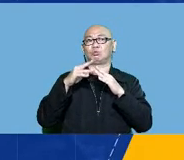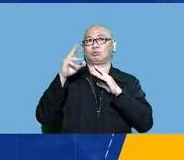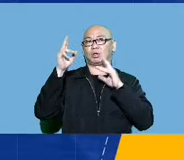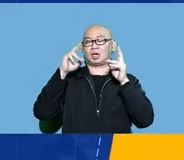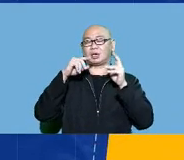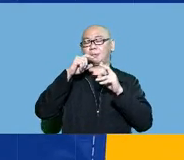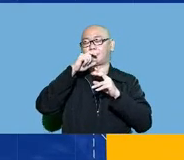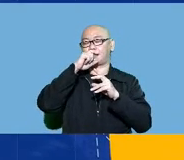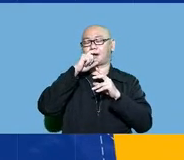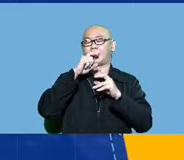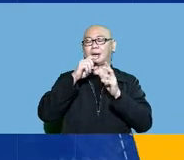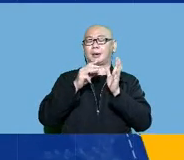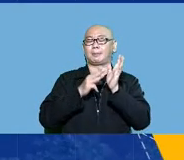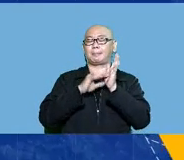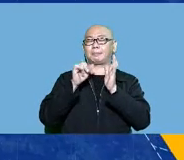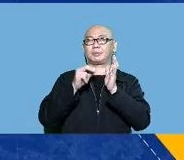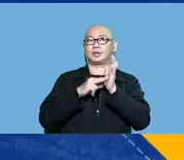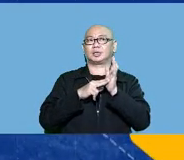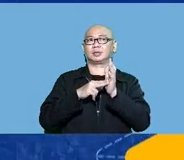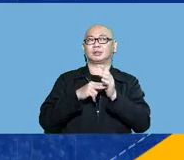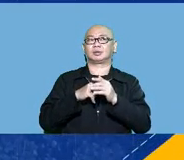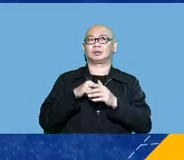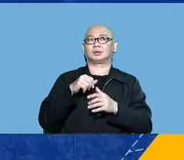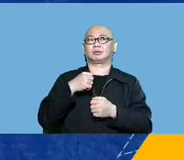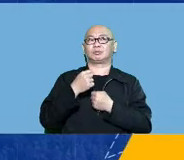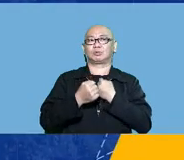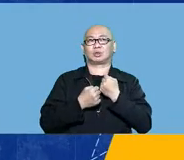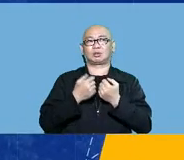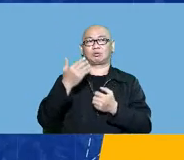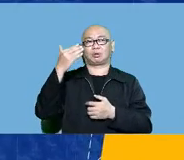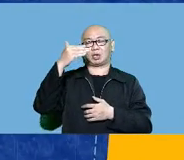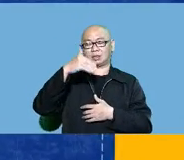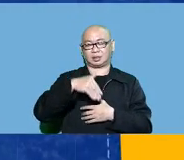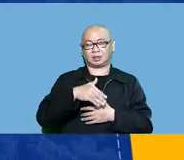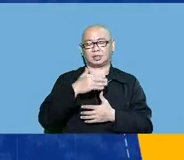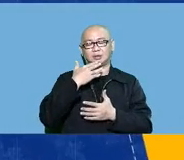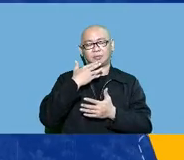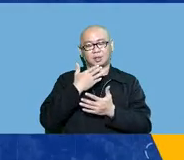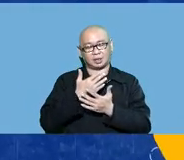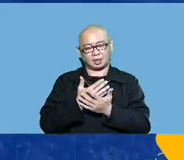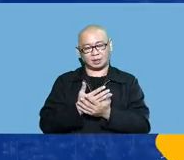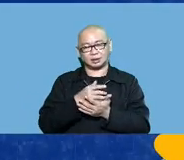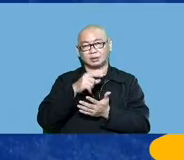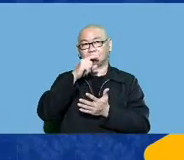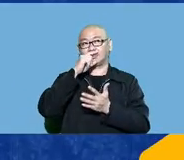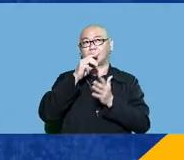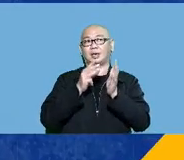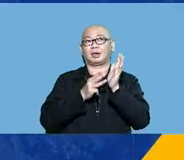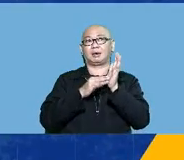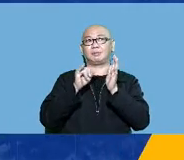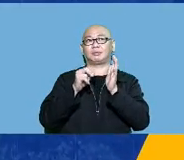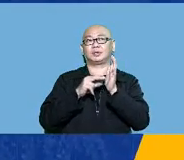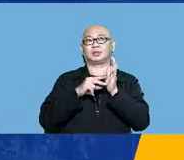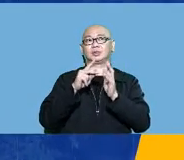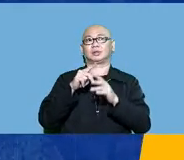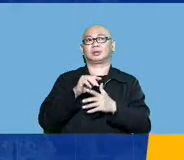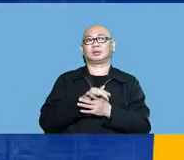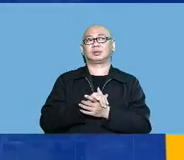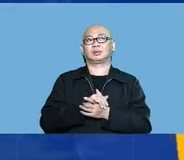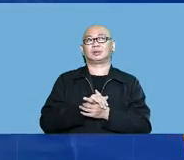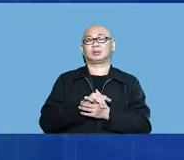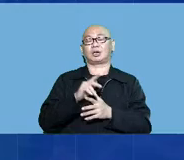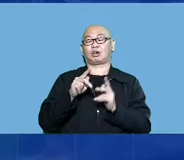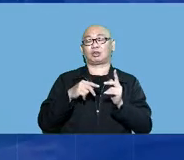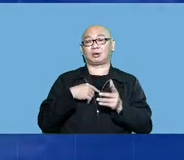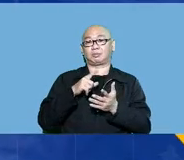yang kemarin gerah tapi ini berusaha hadir untuk saya. Terima kasih Pak Min, jadi kalau kayak saya ke lapangan itu nginepnya di rumahnya Pak